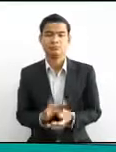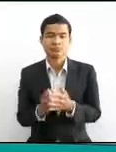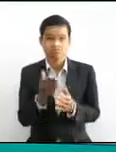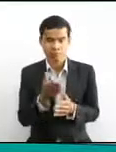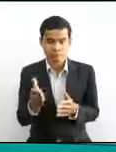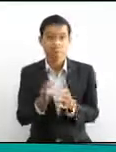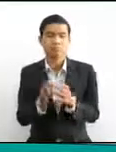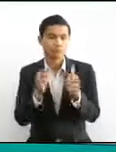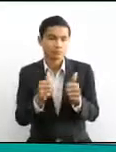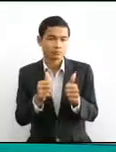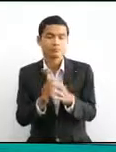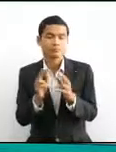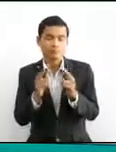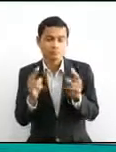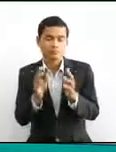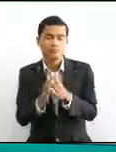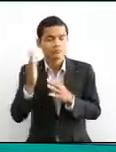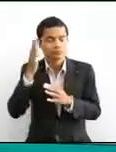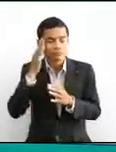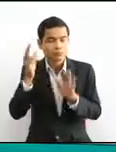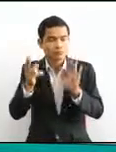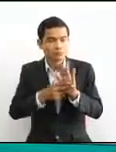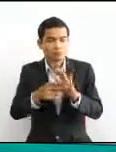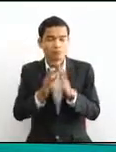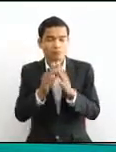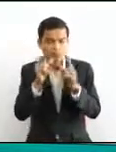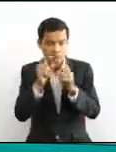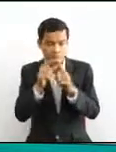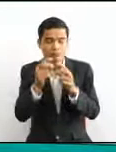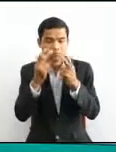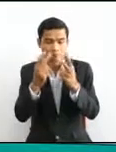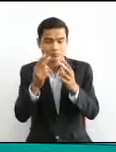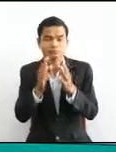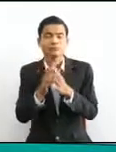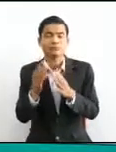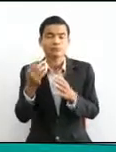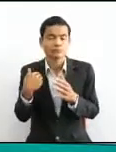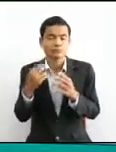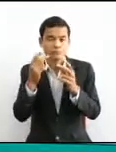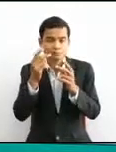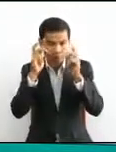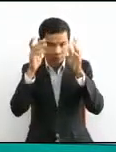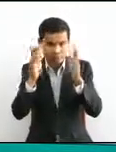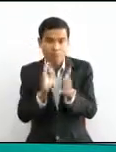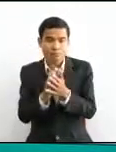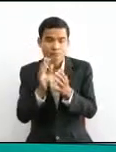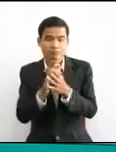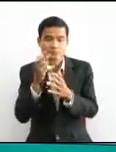cha là ona à lấy đam bay đam cầm được chiếc con tiêm tọt bật tọt tiền ta nè kêu chi nè ăn nè con đam nát chăm tiêm tọt từng ấp